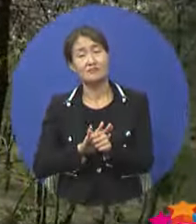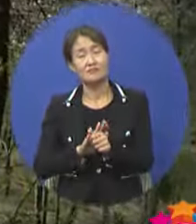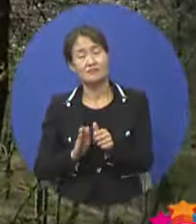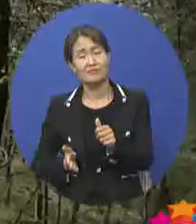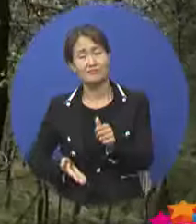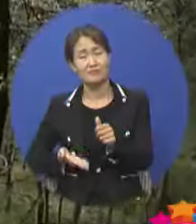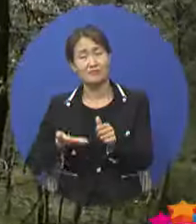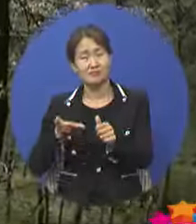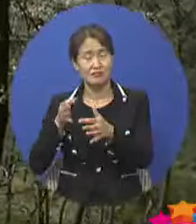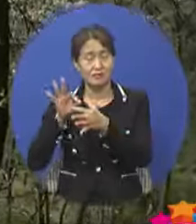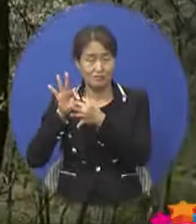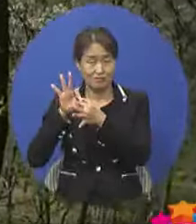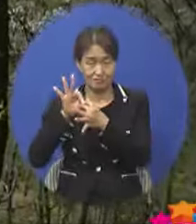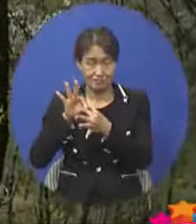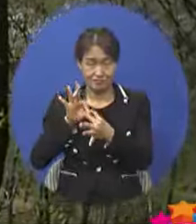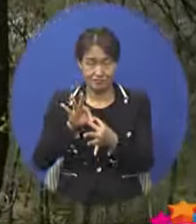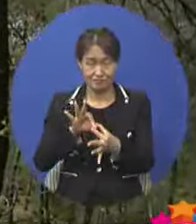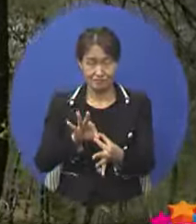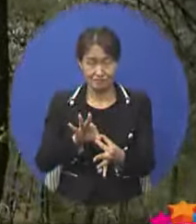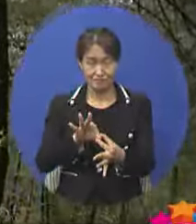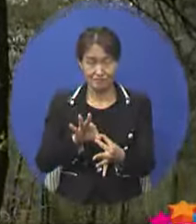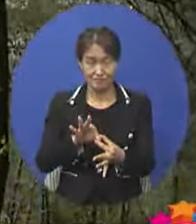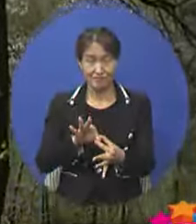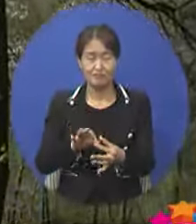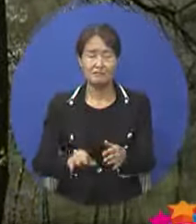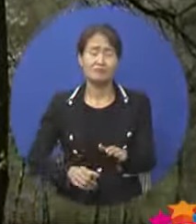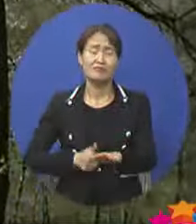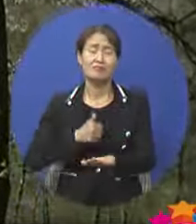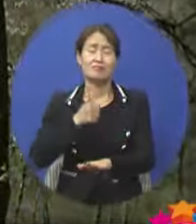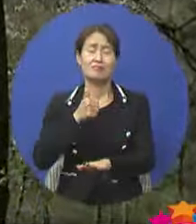가슴을 달래며